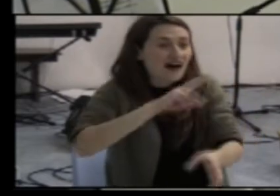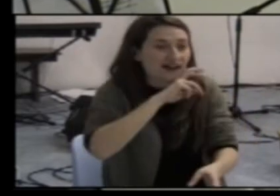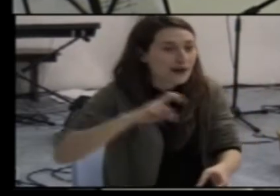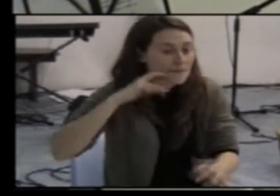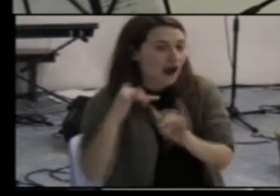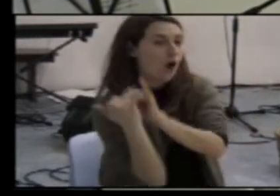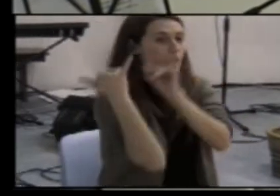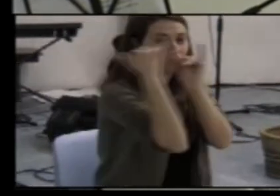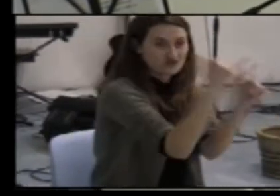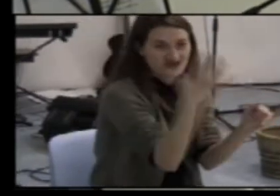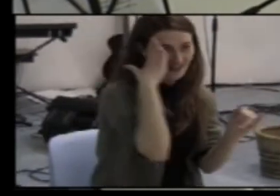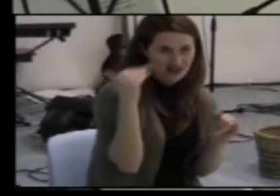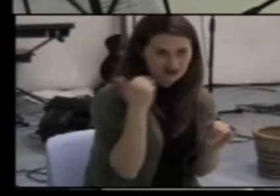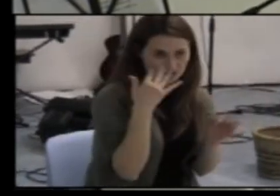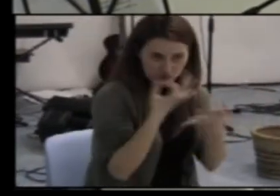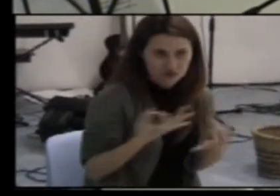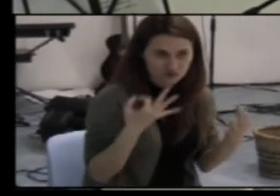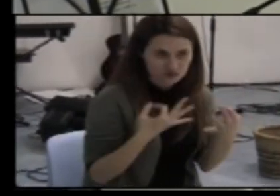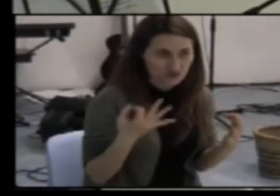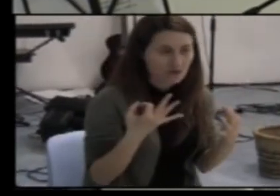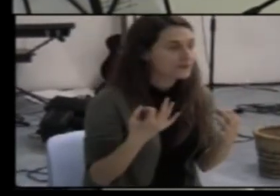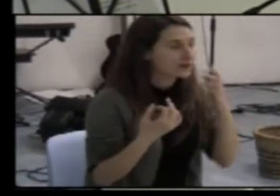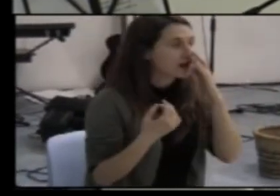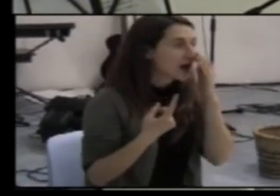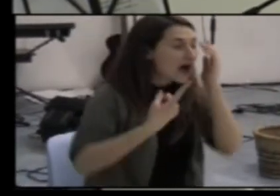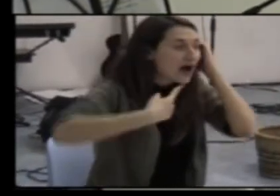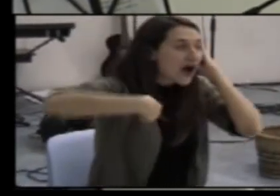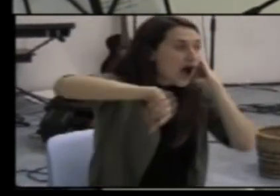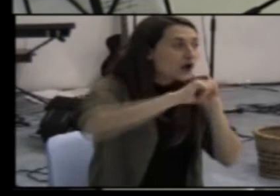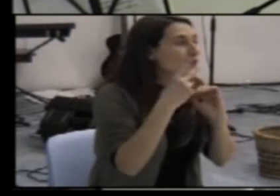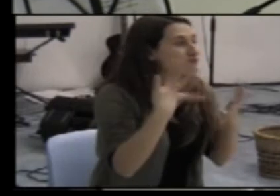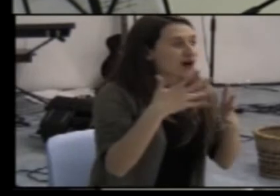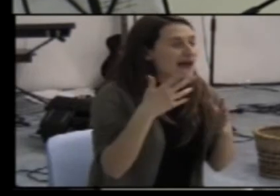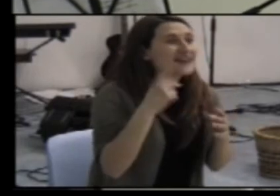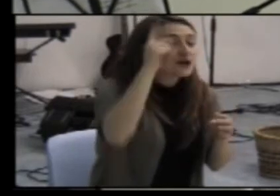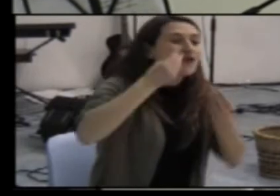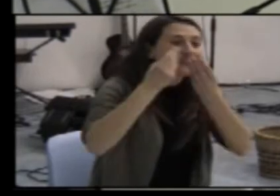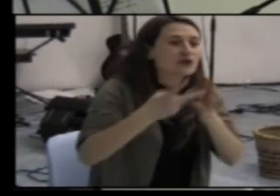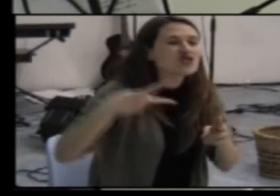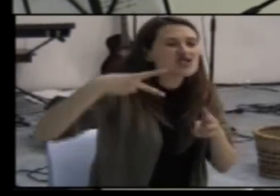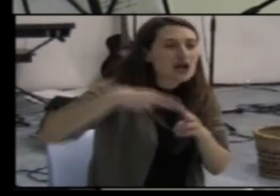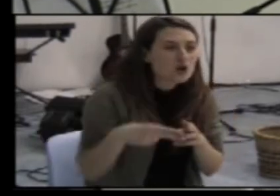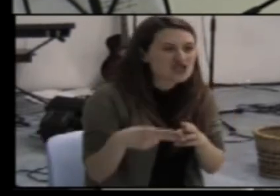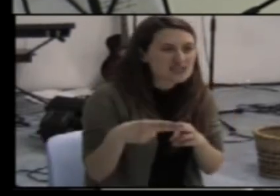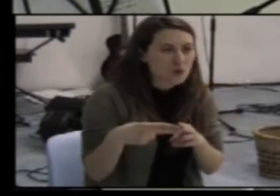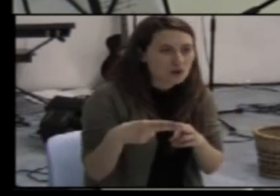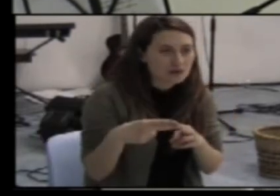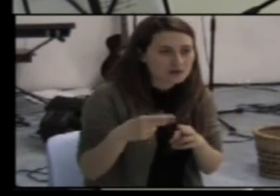segno del patto. Ma abbiamo visto che il popolo di Israele a un certo punto ha